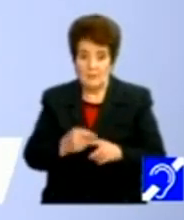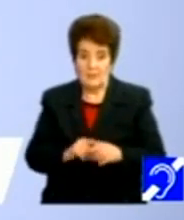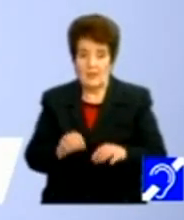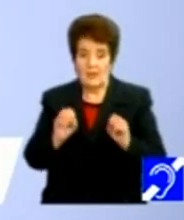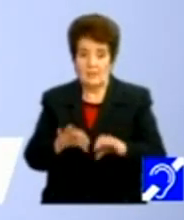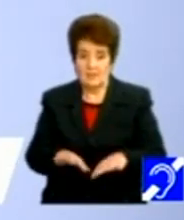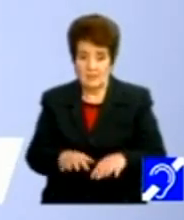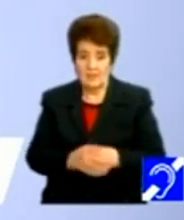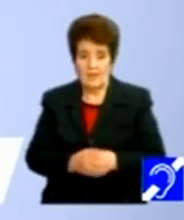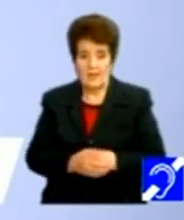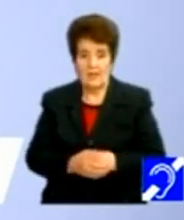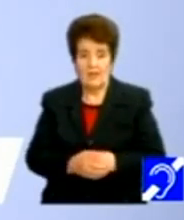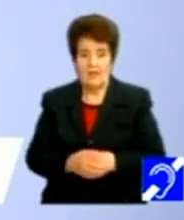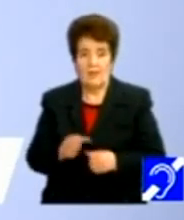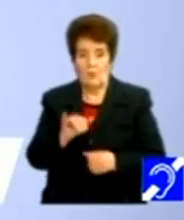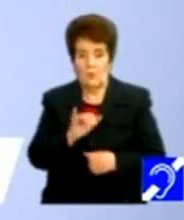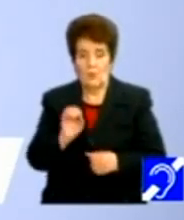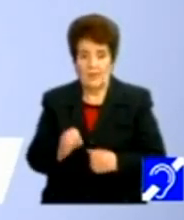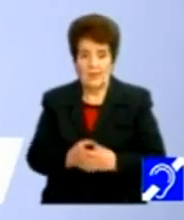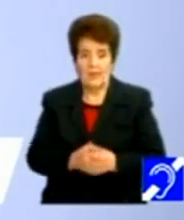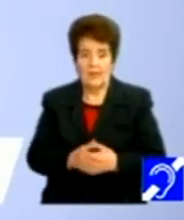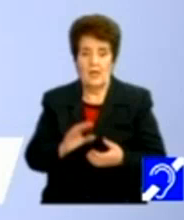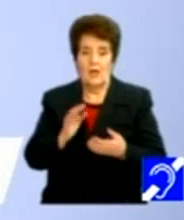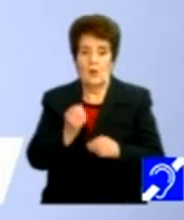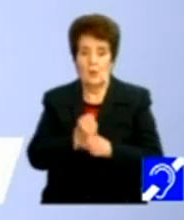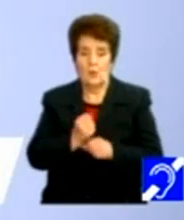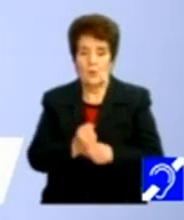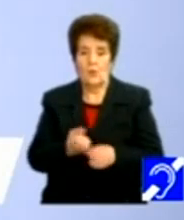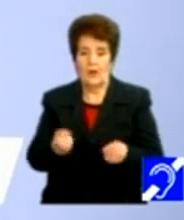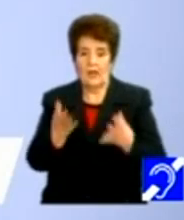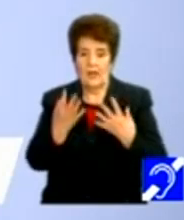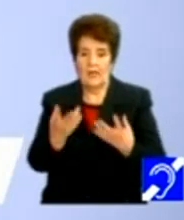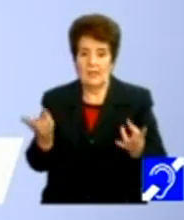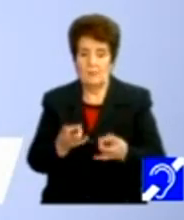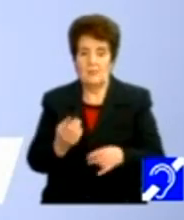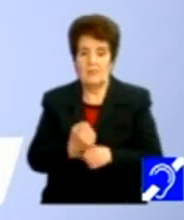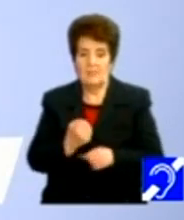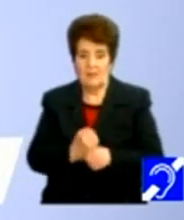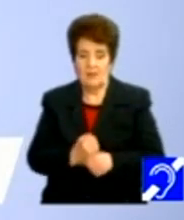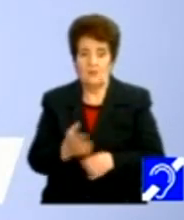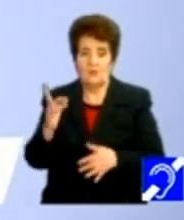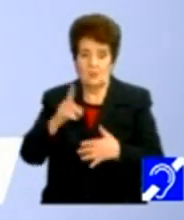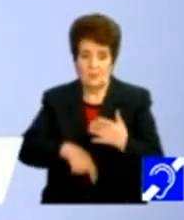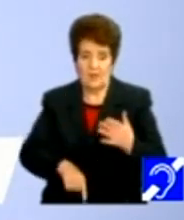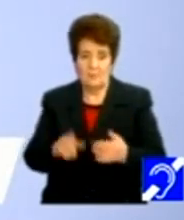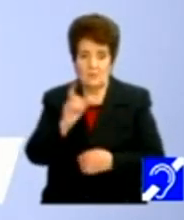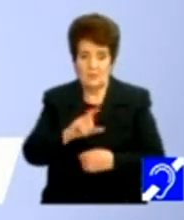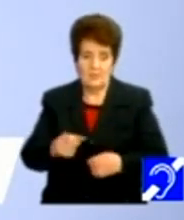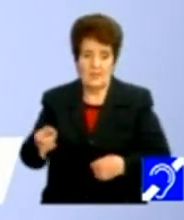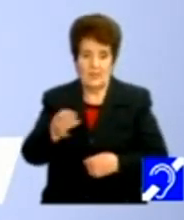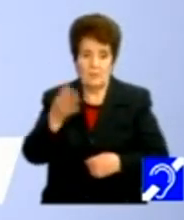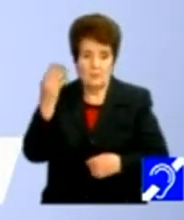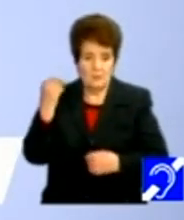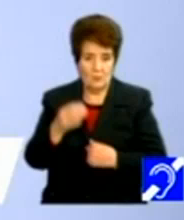după intrarea în NATO și în Europeană. Sunt lucruri clare care trebuie să le facem și după asta să sperăm că cetățenii Republicii